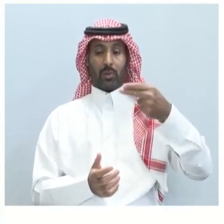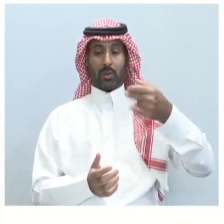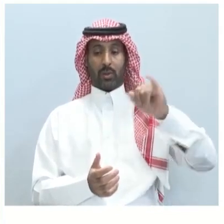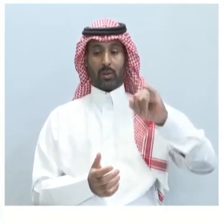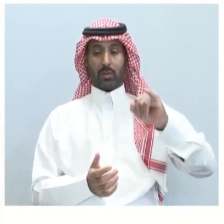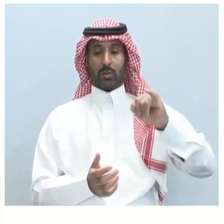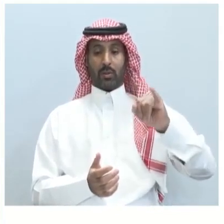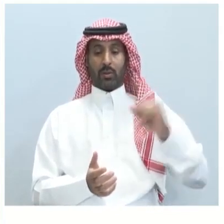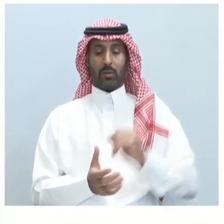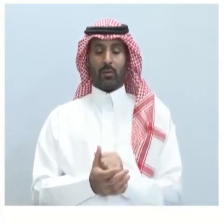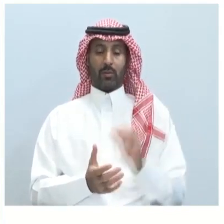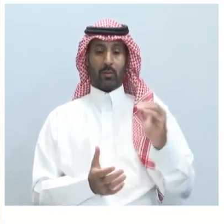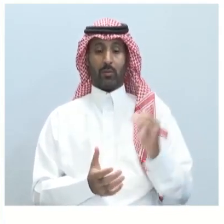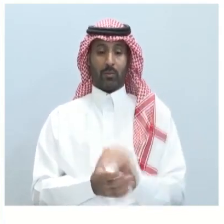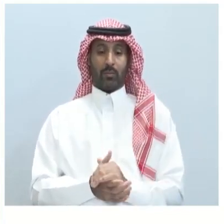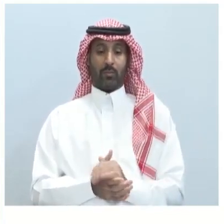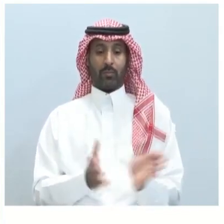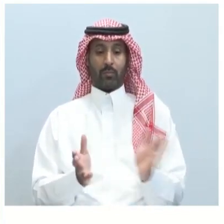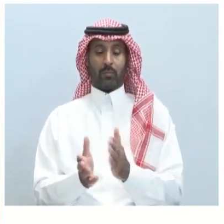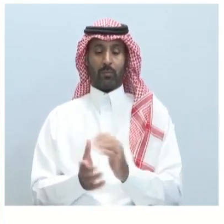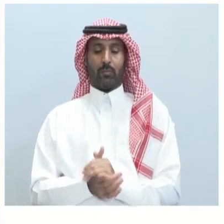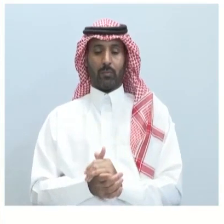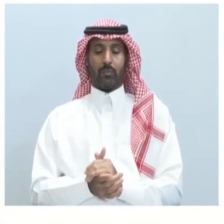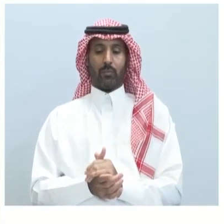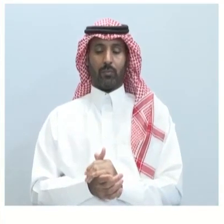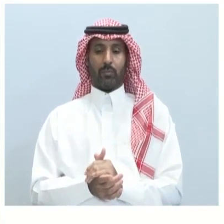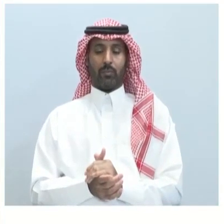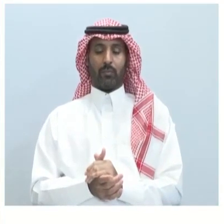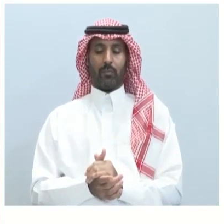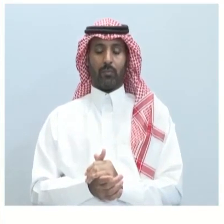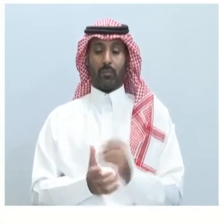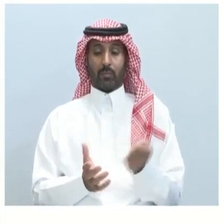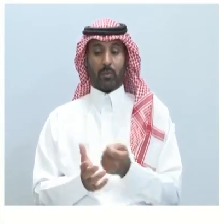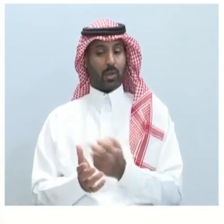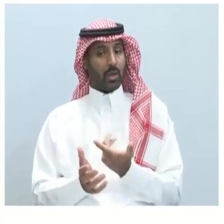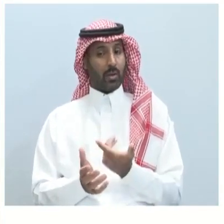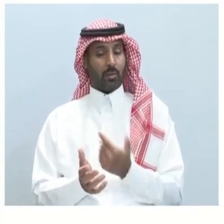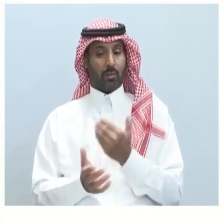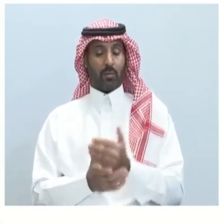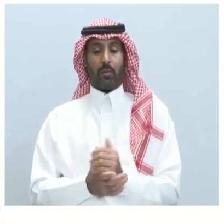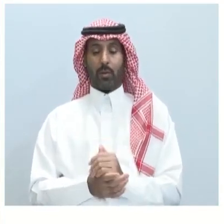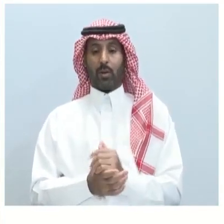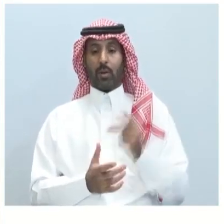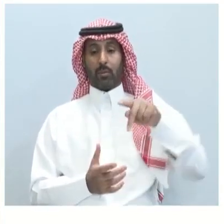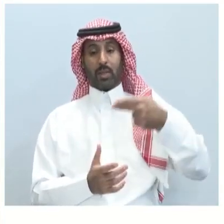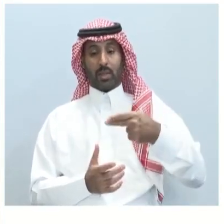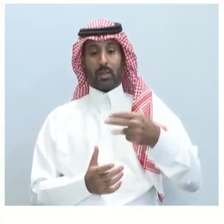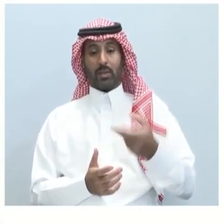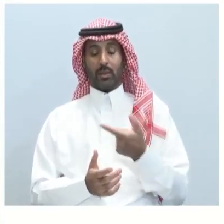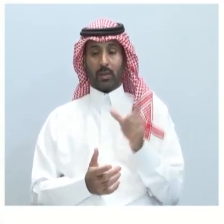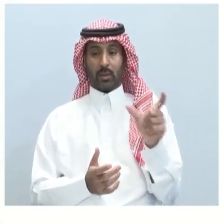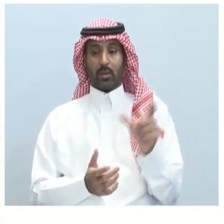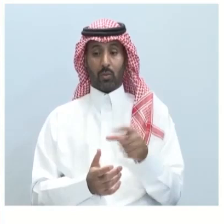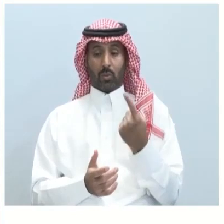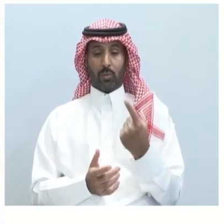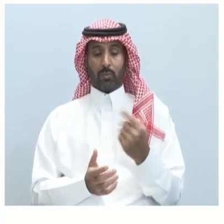يوديد الهيدروجين اللي هو المطلوب منك ايش المطلوب منك تعطيني البي اتش لهذا